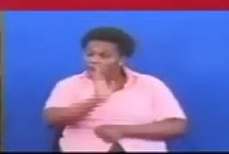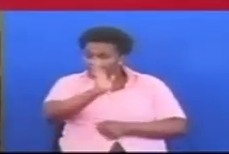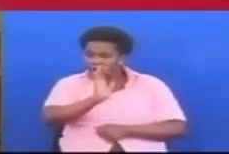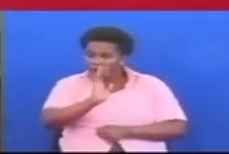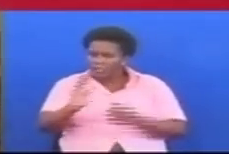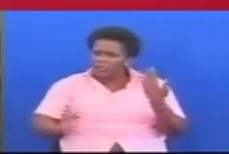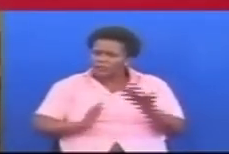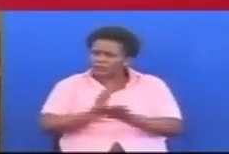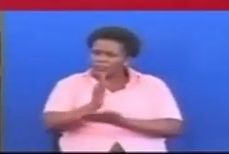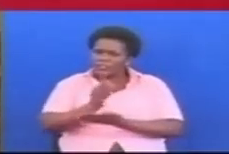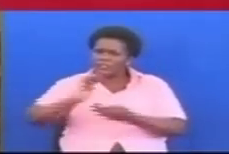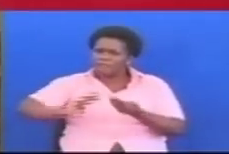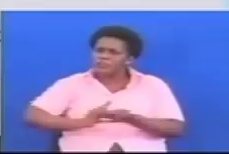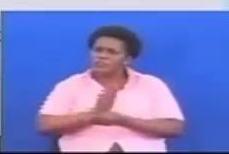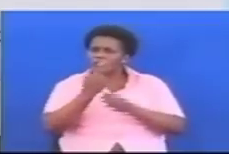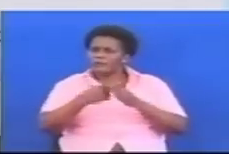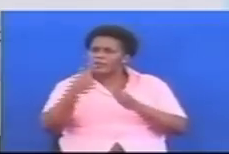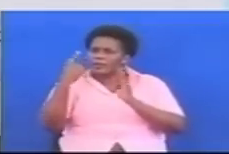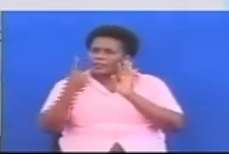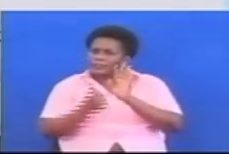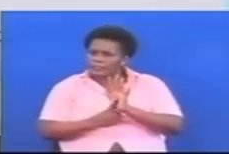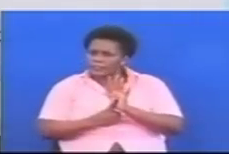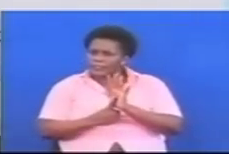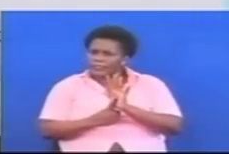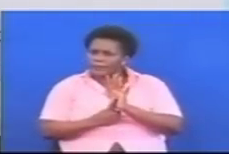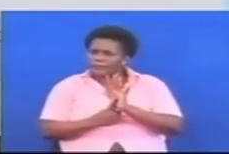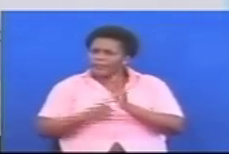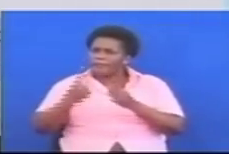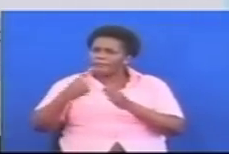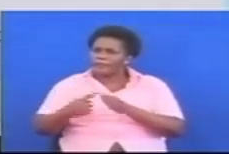shilingi bilioni